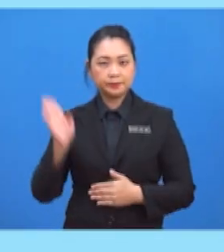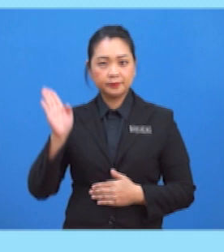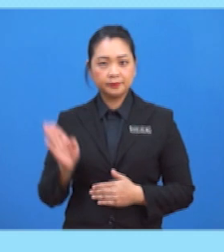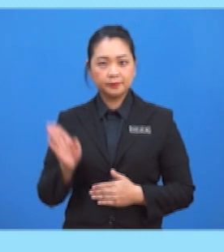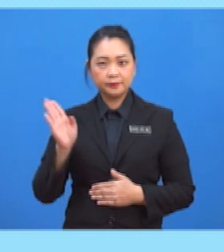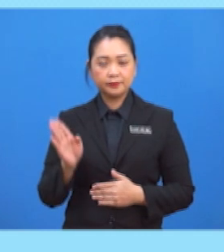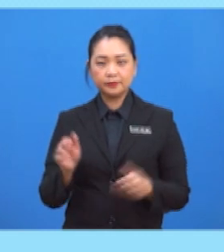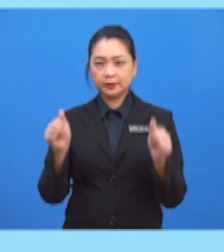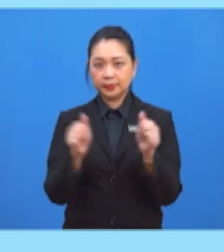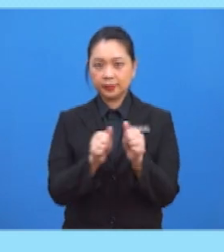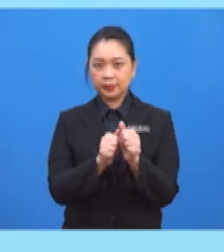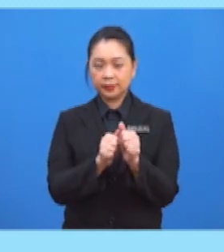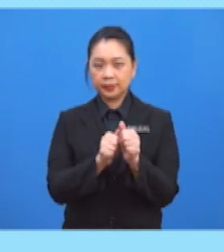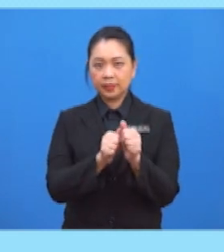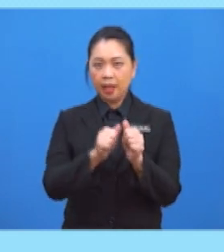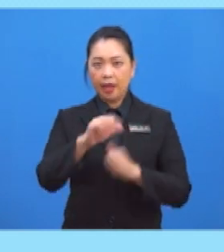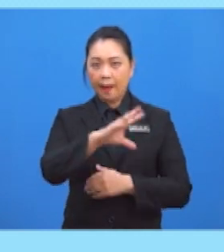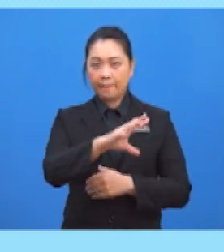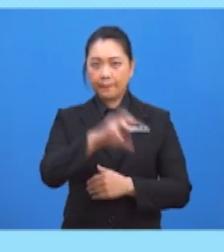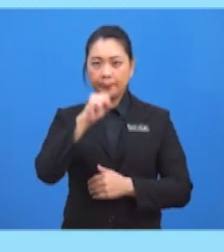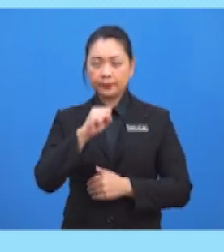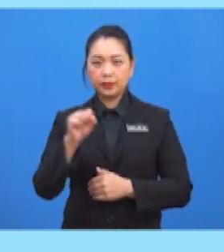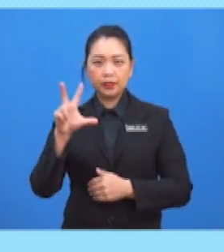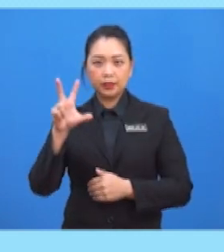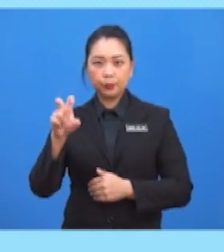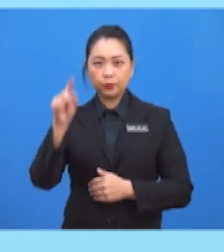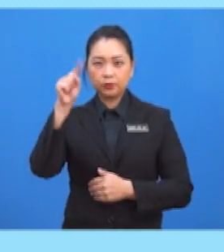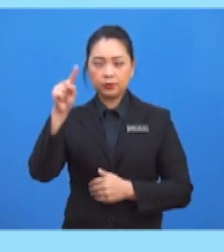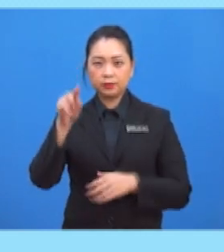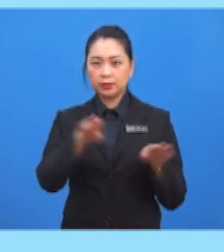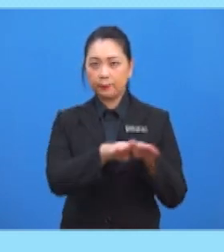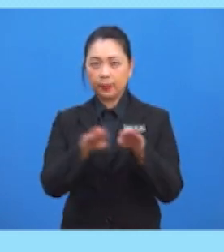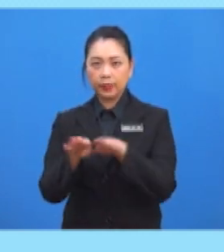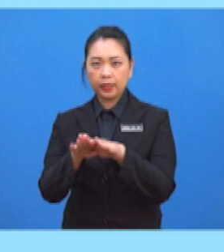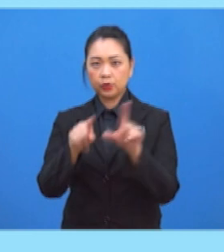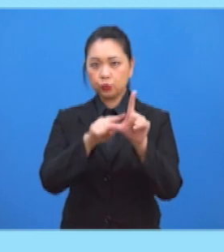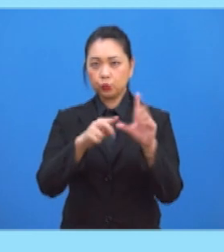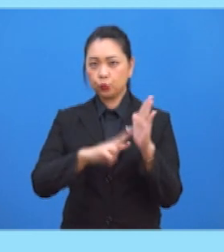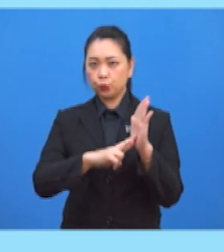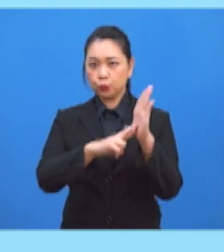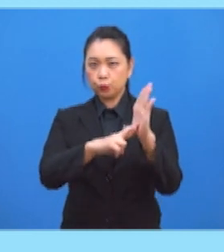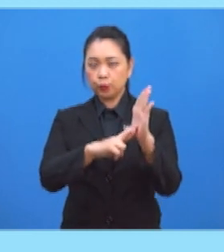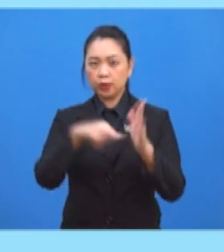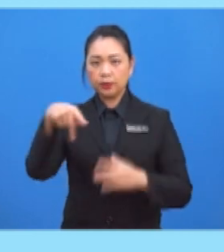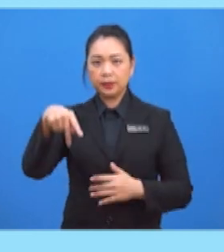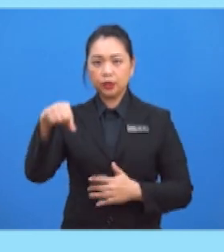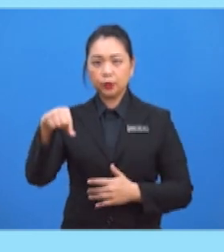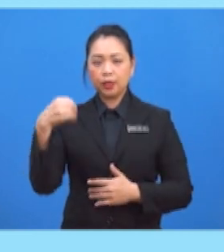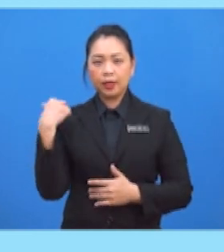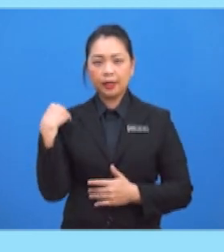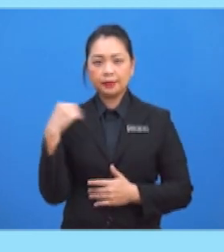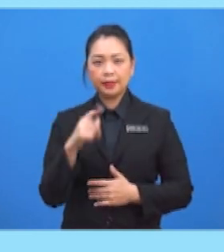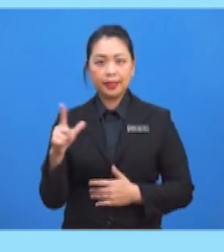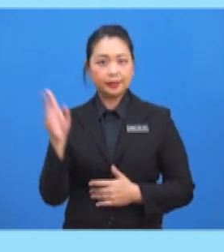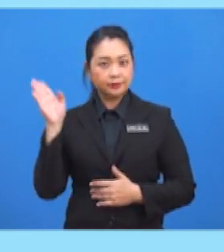dengan mengambil 30 darjah sebagai sudut rujukan, PQ ialah